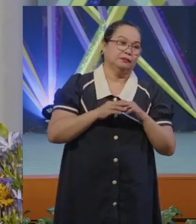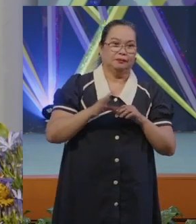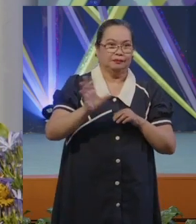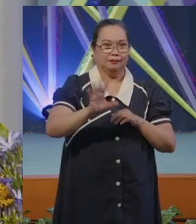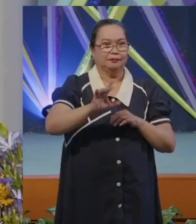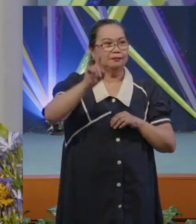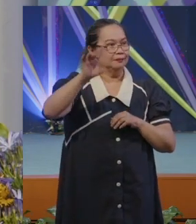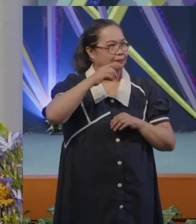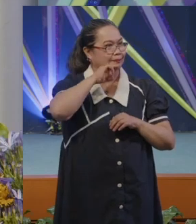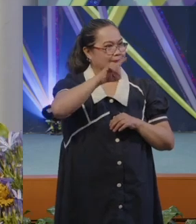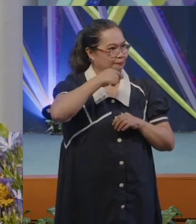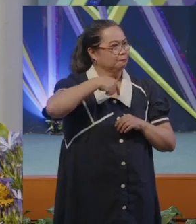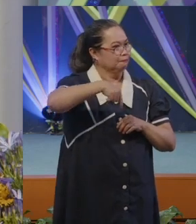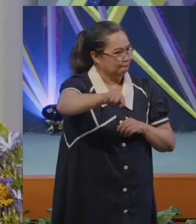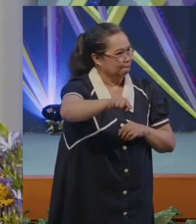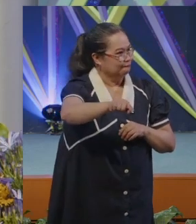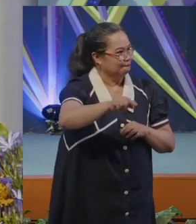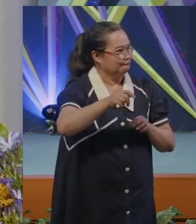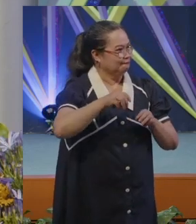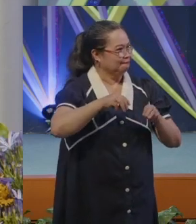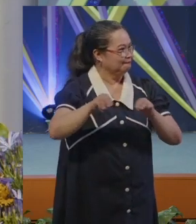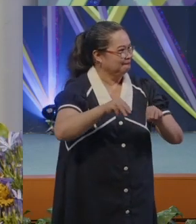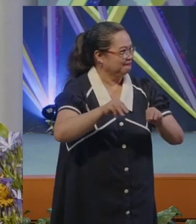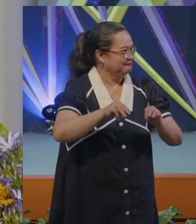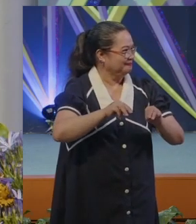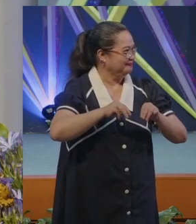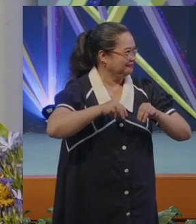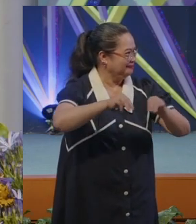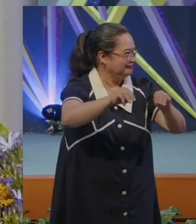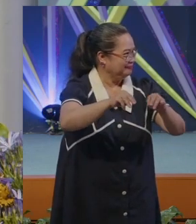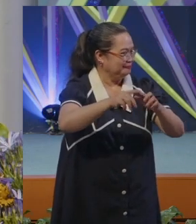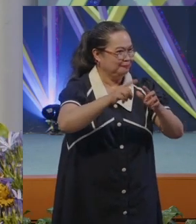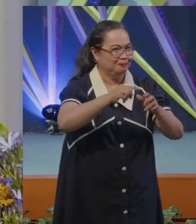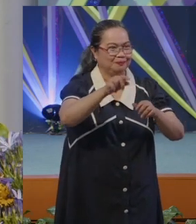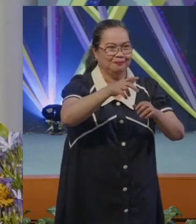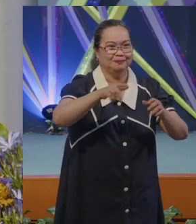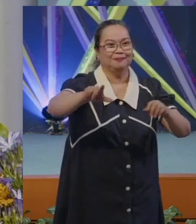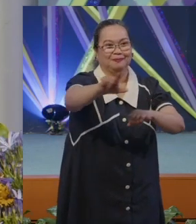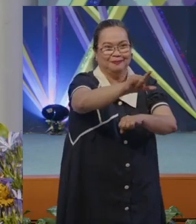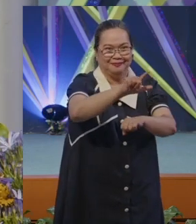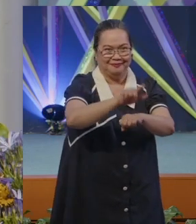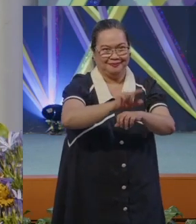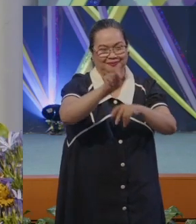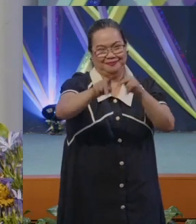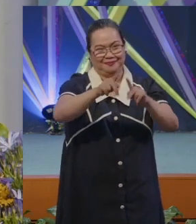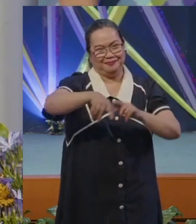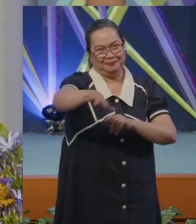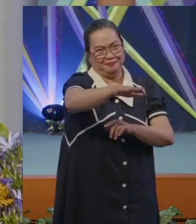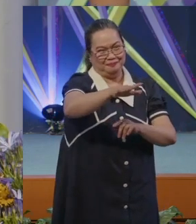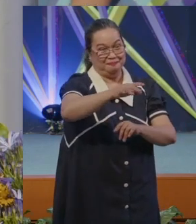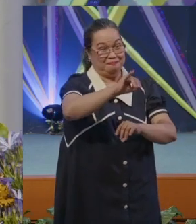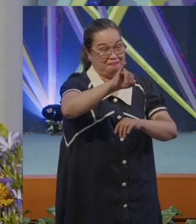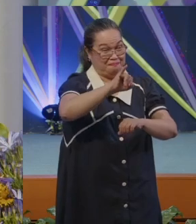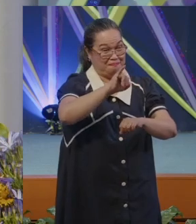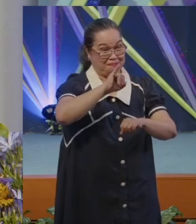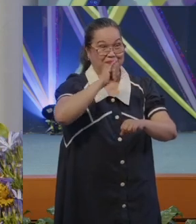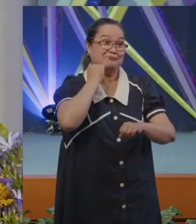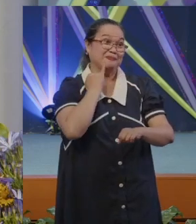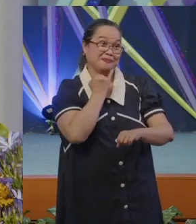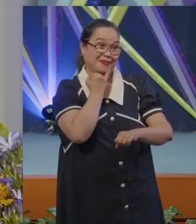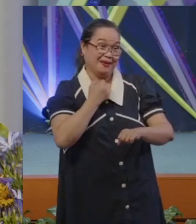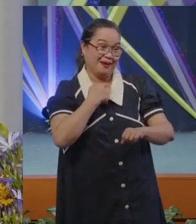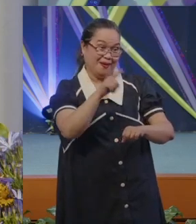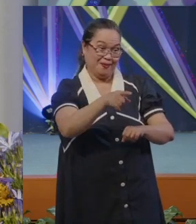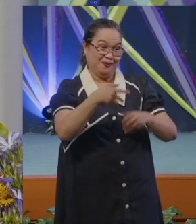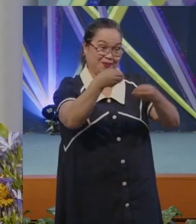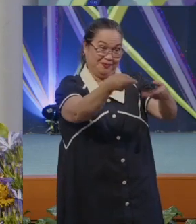these people, into the land that I am giving to them, to the people of Israel. Ang unang kailangan niyang